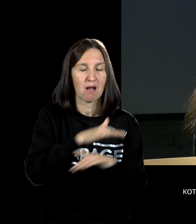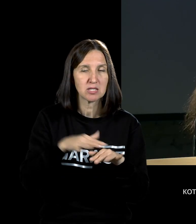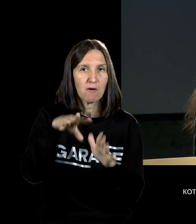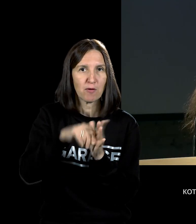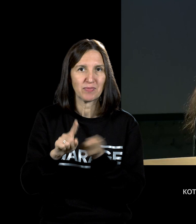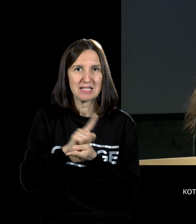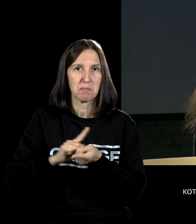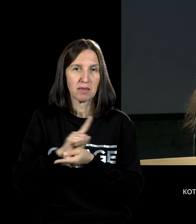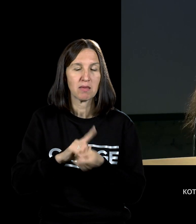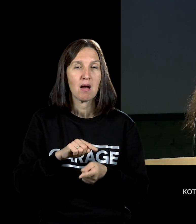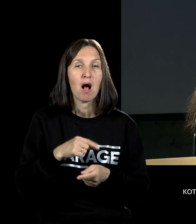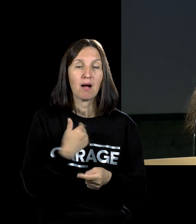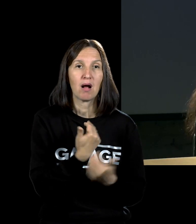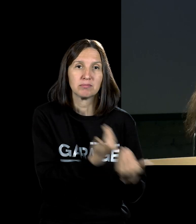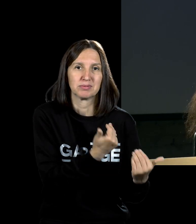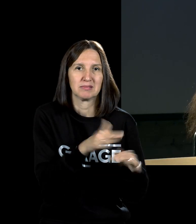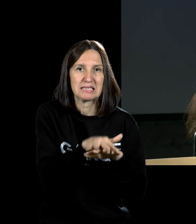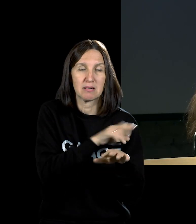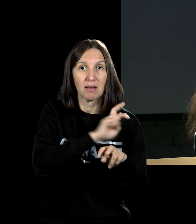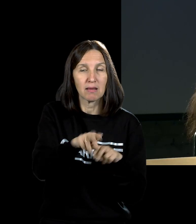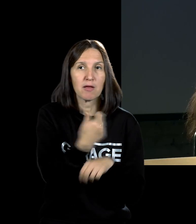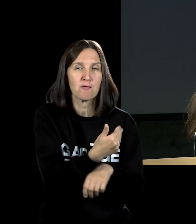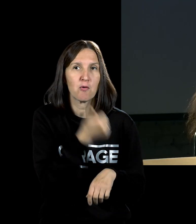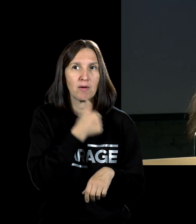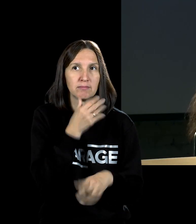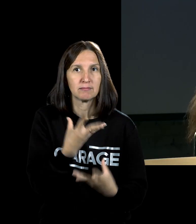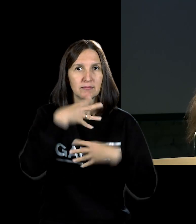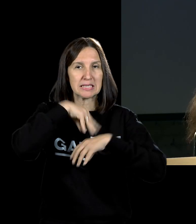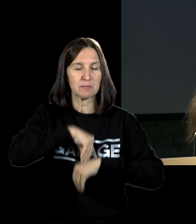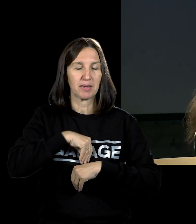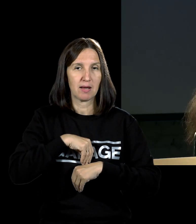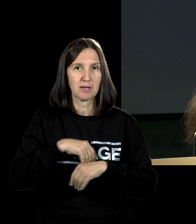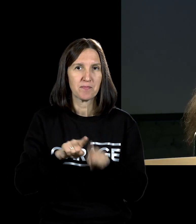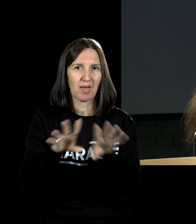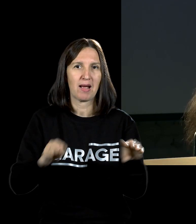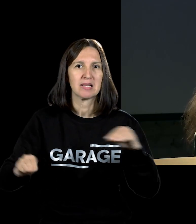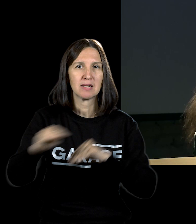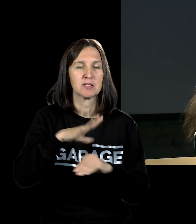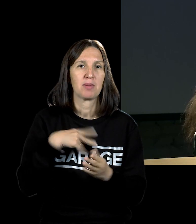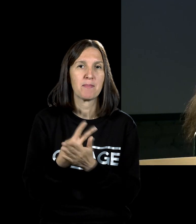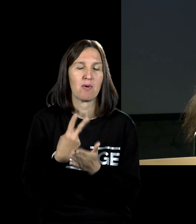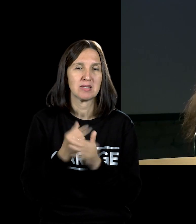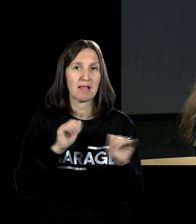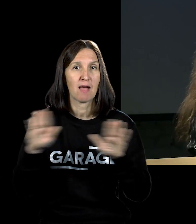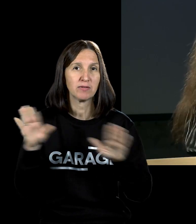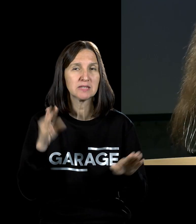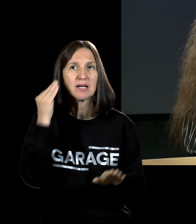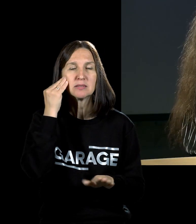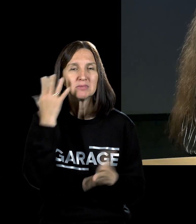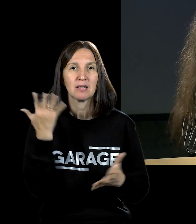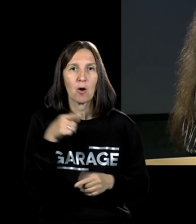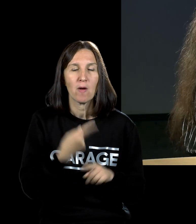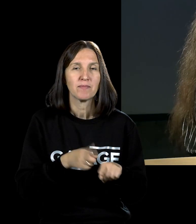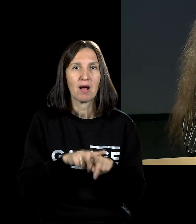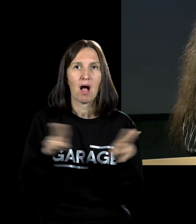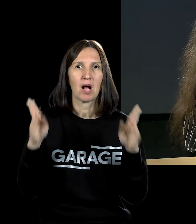пережить его как экспириенс, как испытание. Вот такой вот инсталляция, которая была показана на выставке, заключалась в том, что это как бы